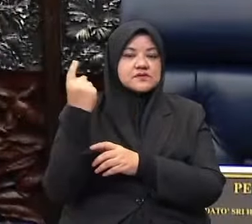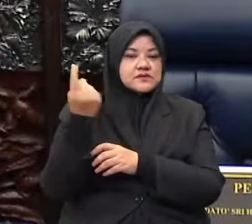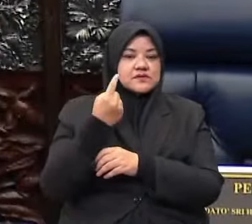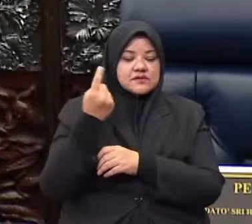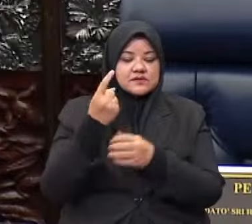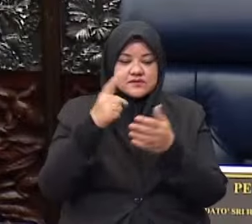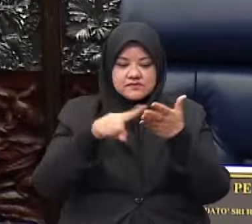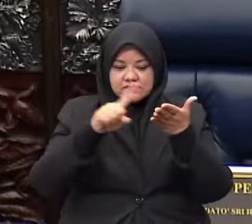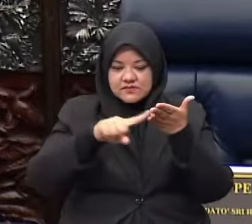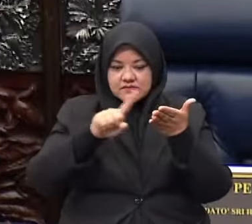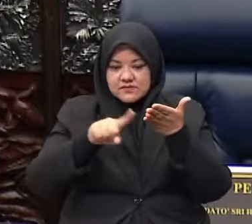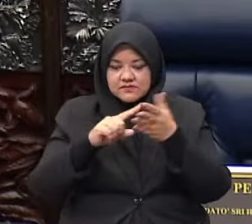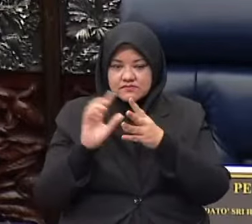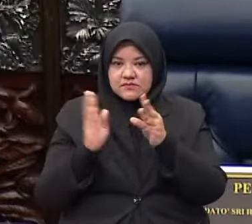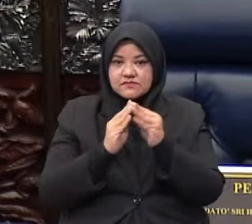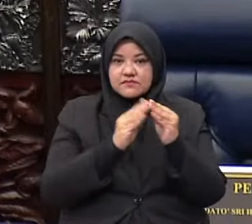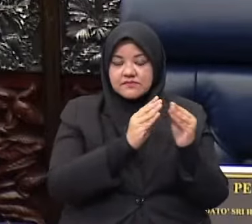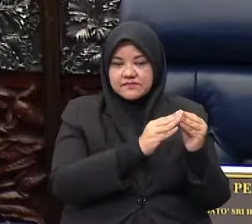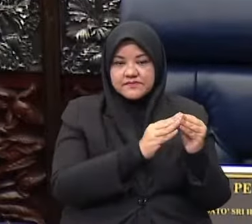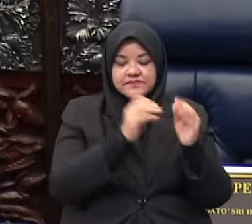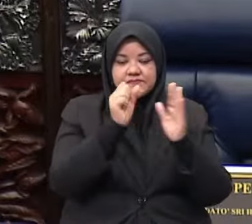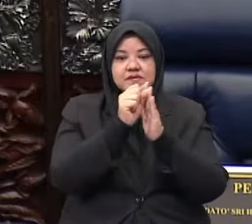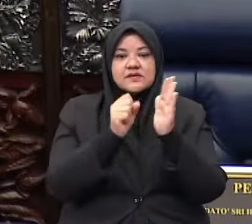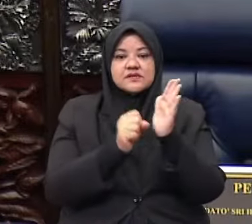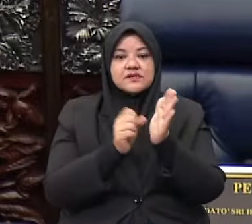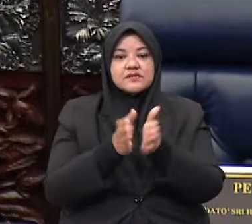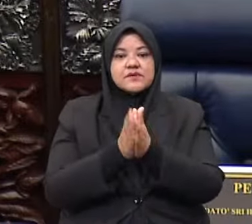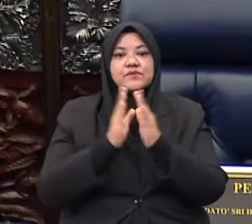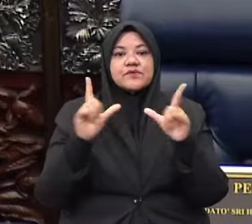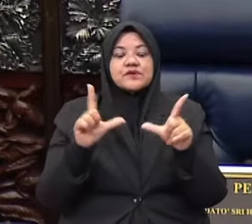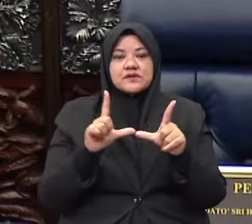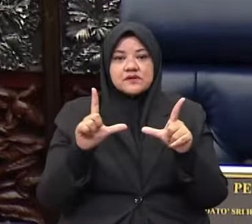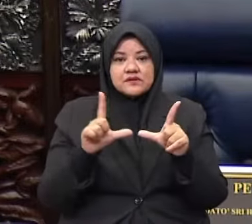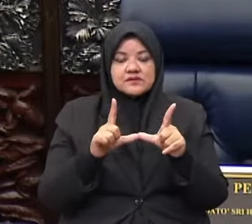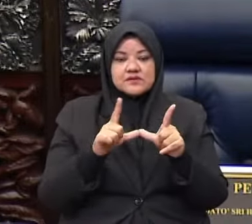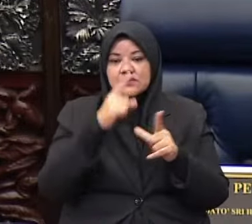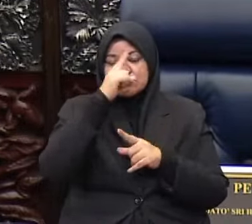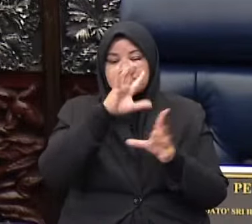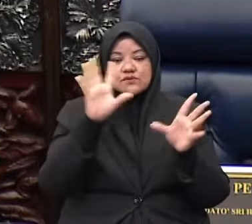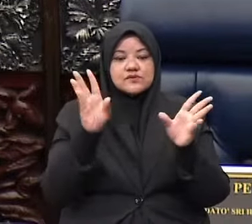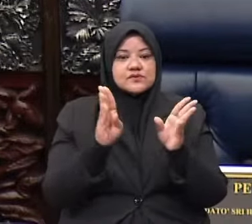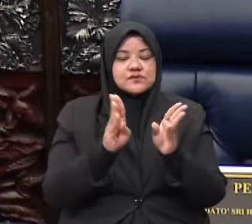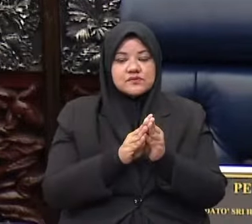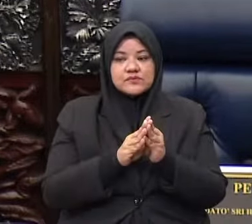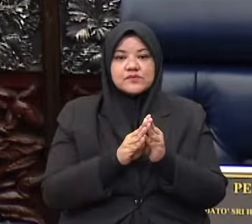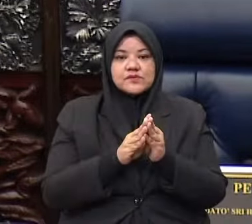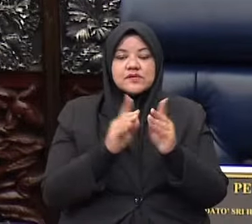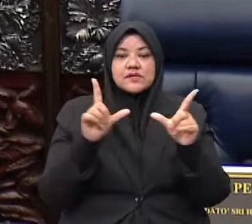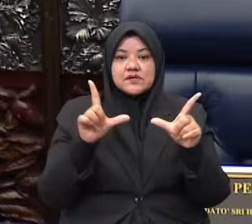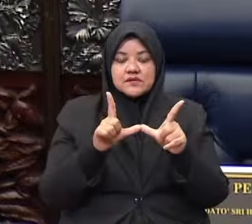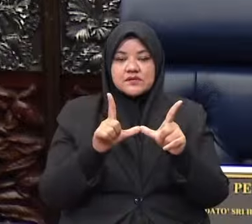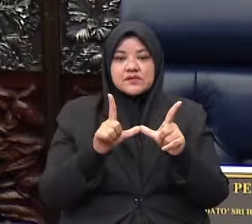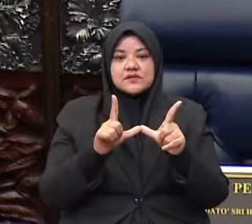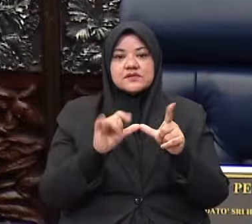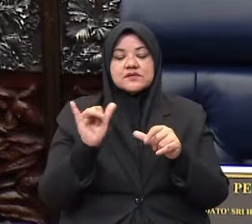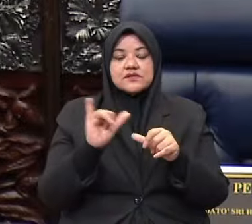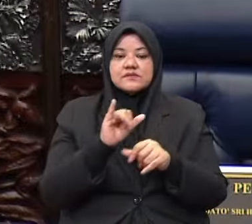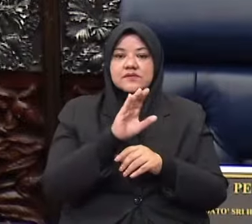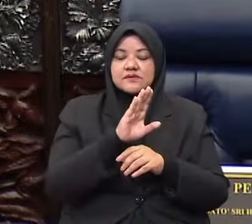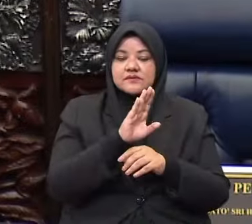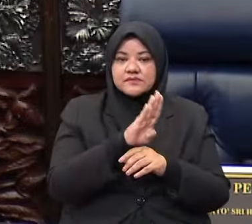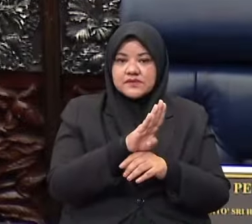sentiasa menyemak secara berterusan syarat-syarat permohonan lesen terhadap semua jenis kelas lesen termasuklah kelas lesen